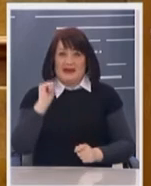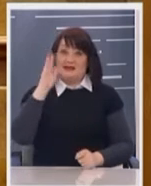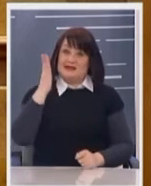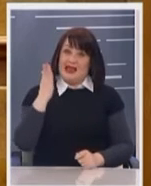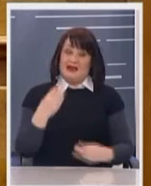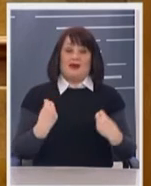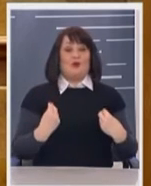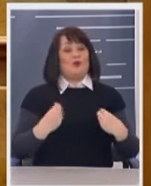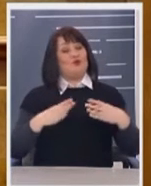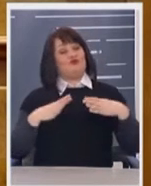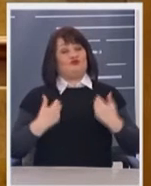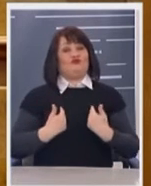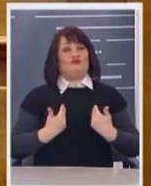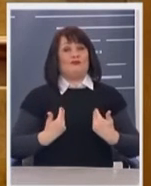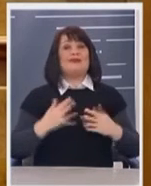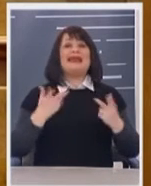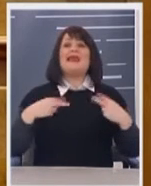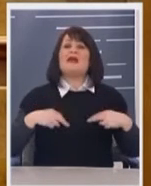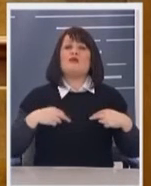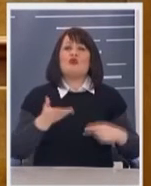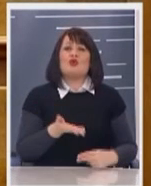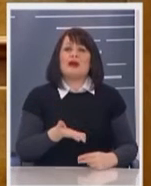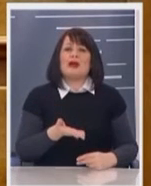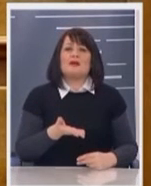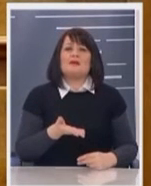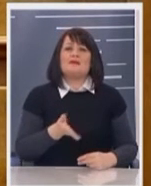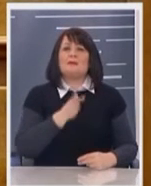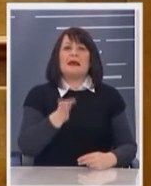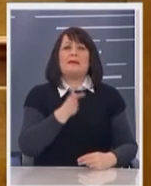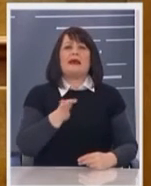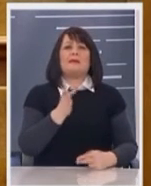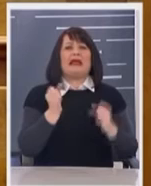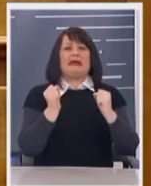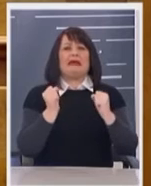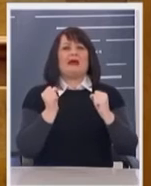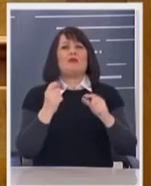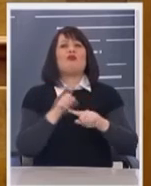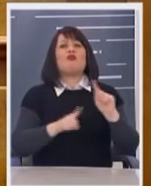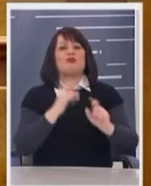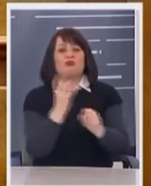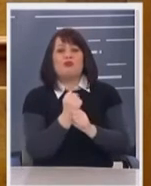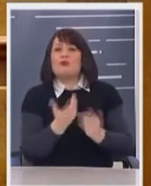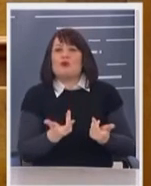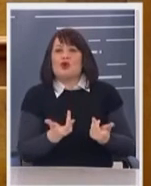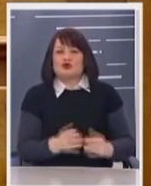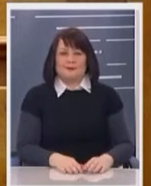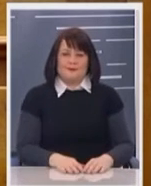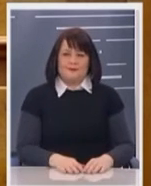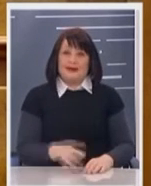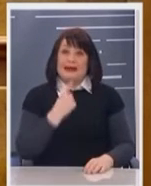κύριος Τόμψεν ή οι υπουργοί που πέρναγαν από τον χώρο της υγείας. Και λέω εντός των εισαγωγικών